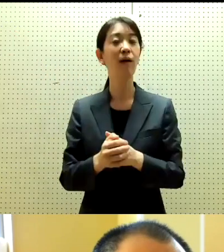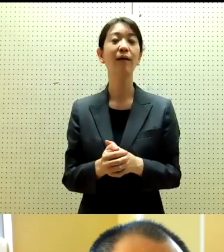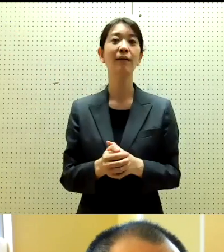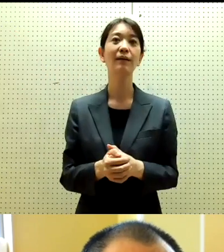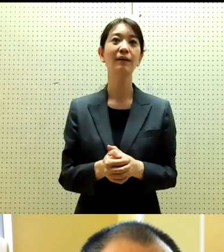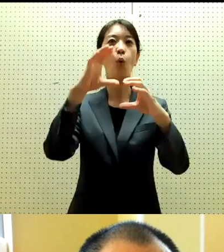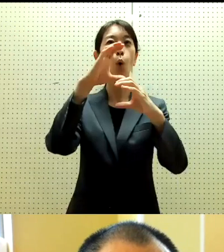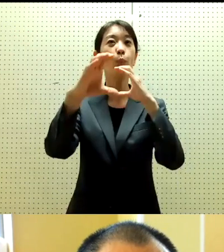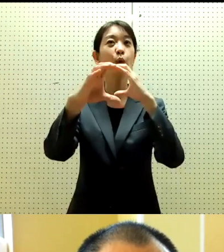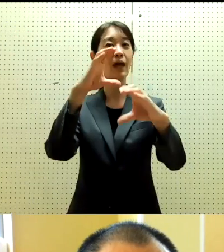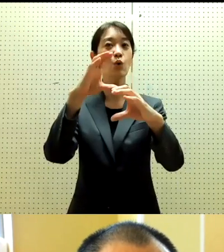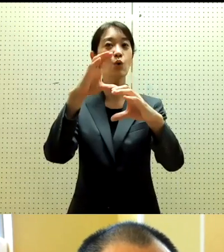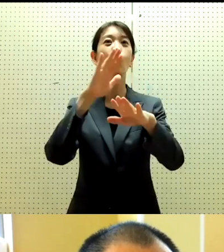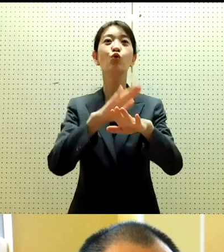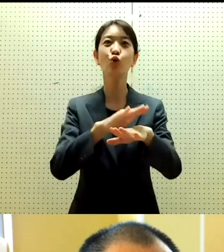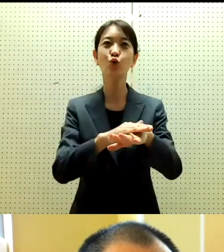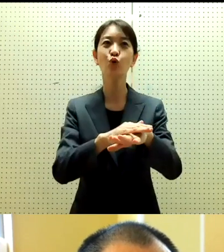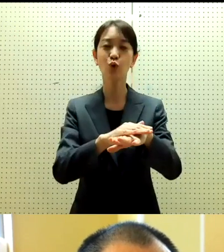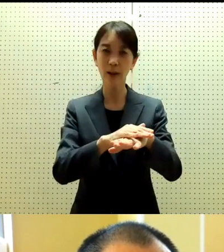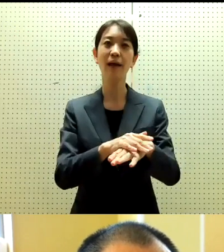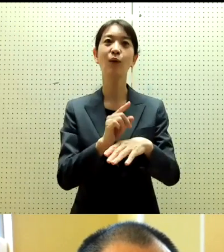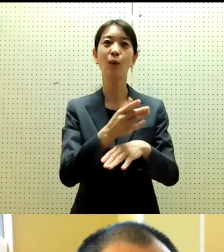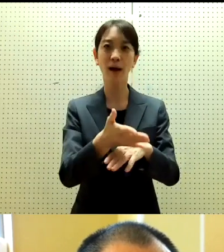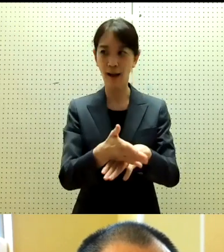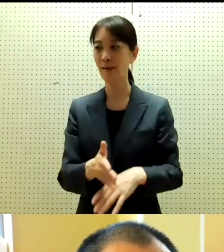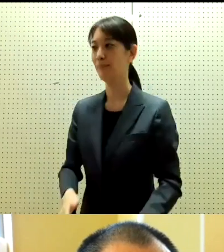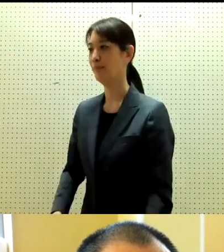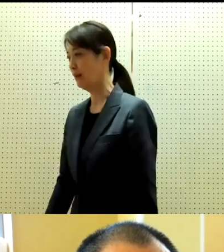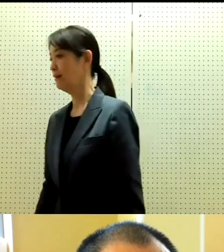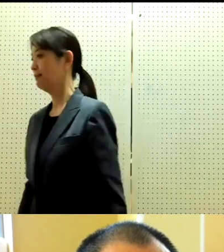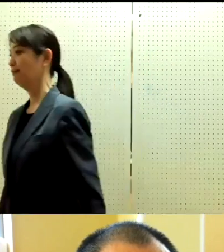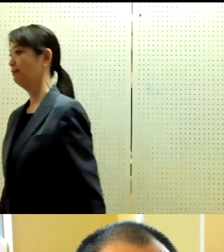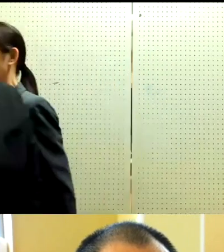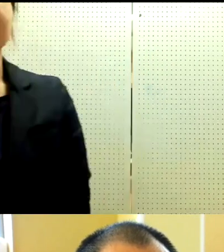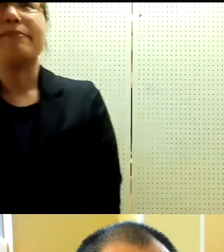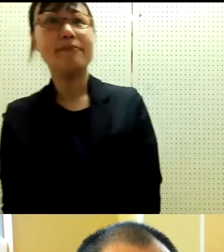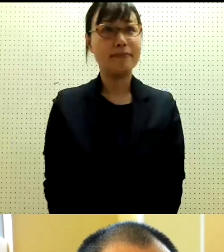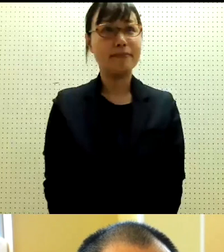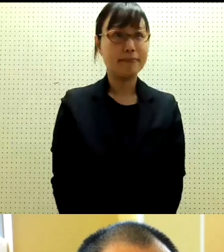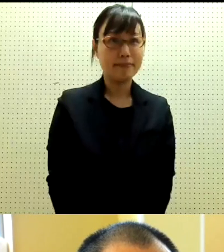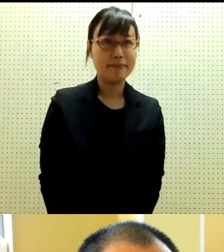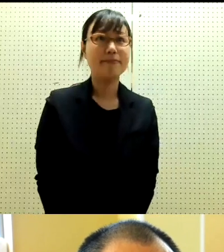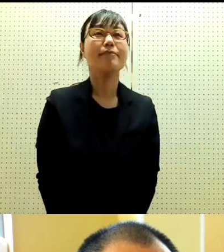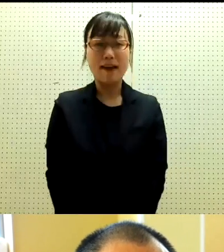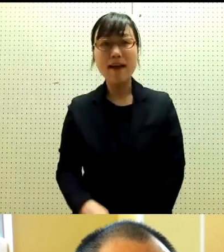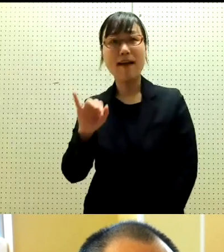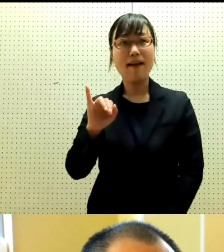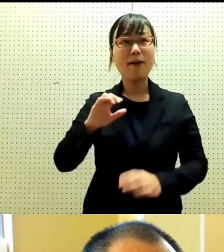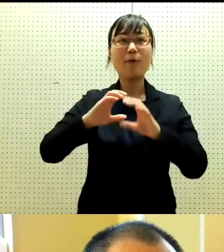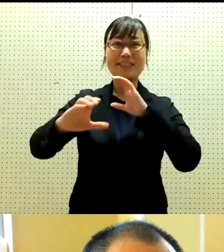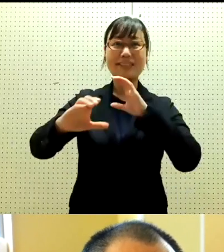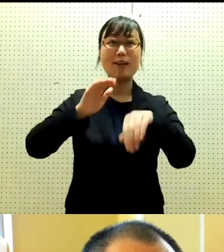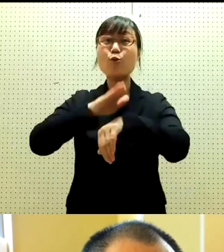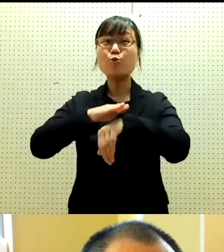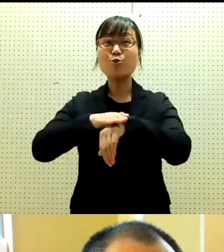ツールですよね、特にね。 はい、はい、そのコミュニケーションのツールとしてどういうことっていうことですか。 はい、はい、そうです ね。は